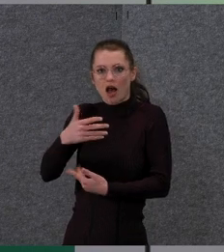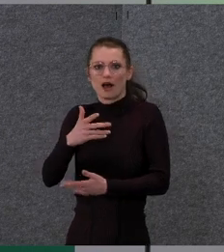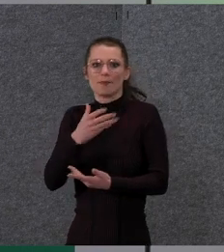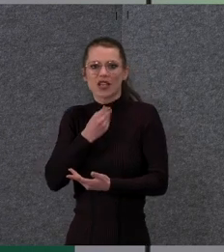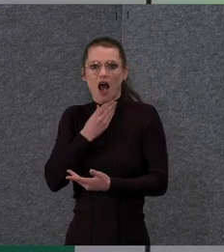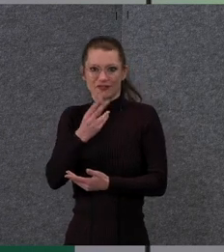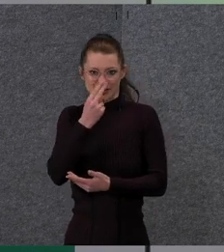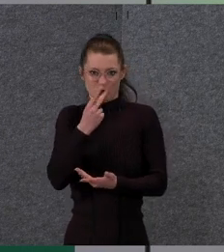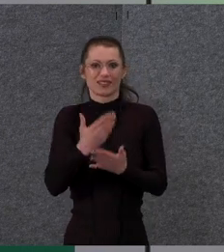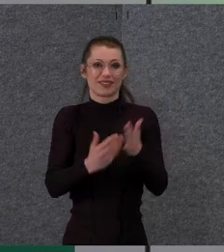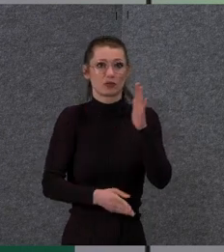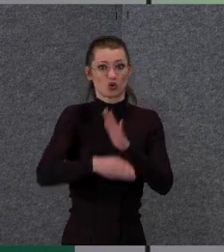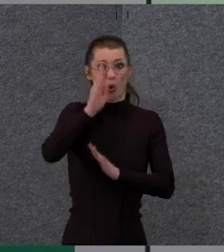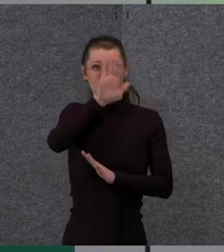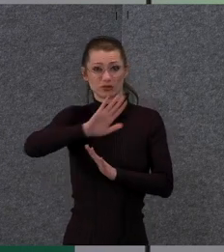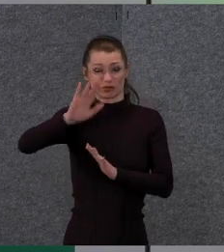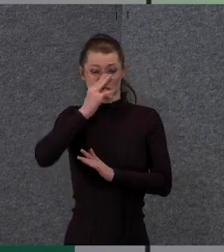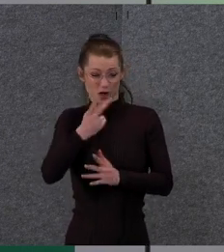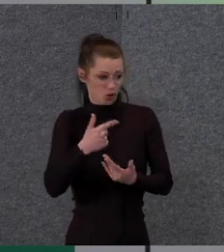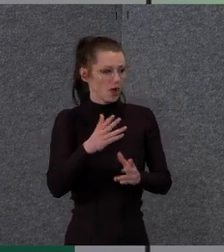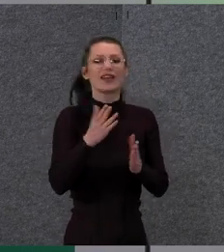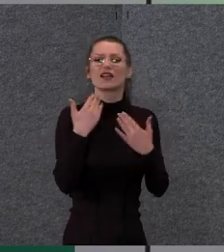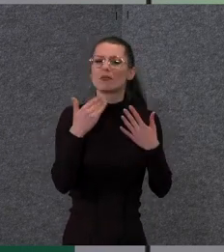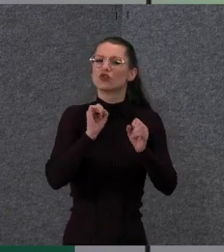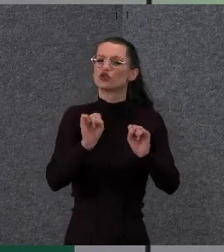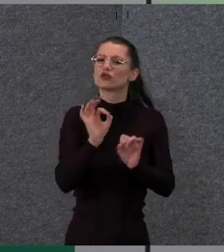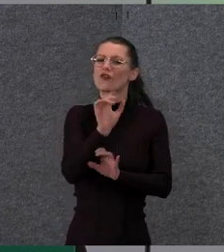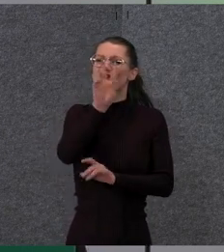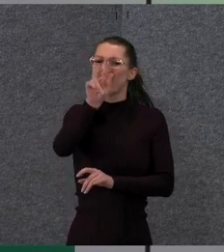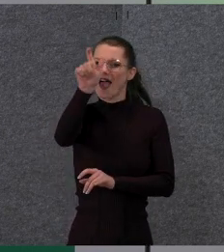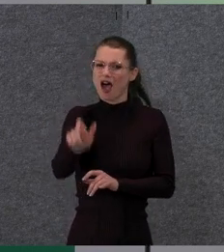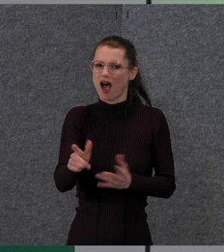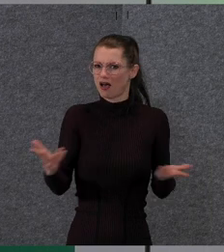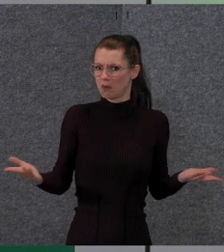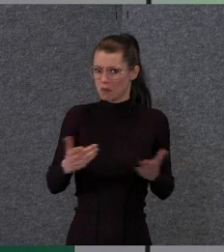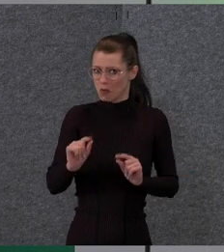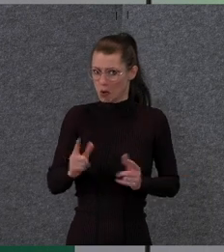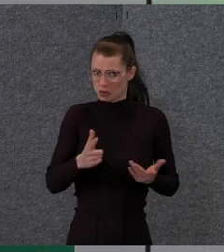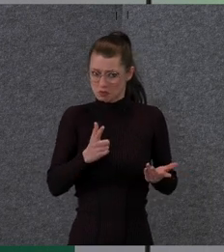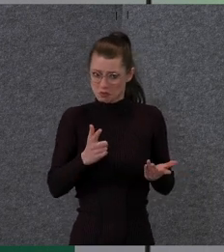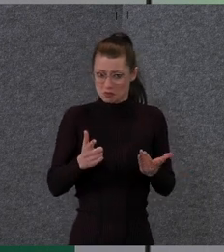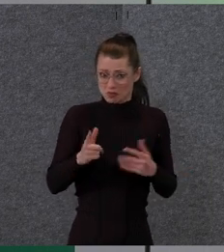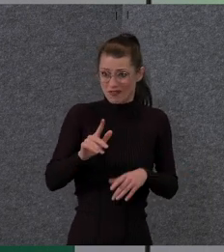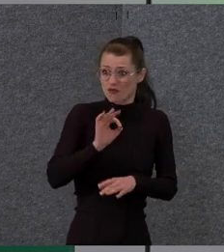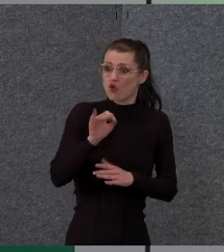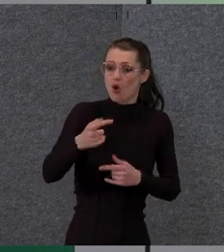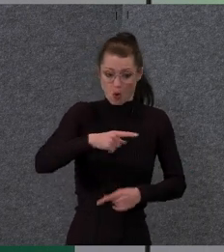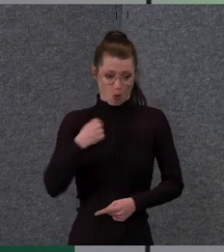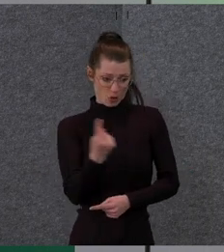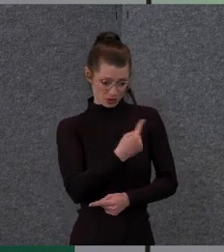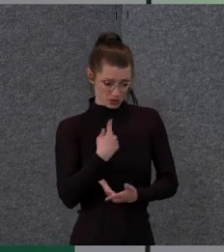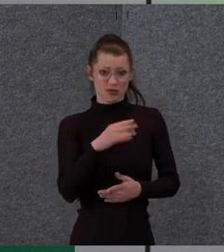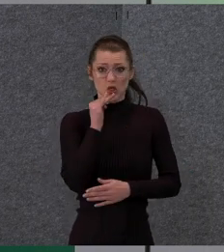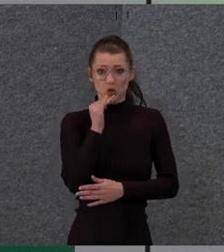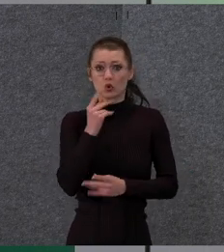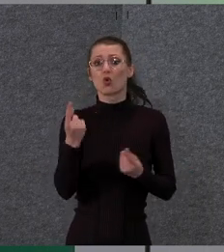im Norden halt auch sehr klar die Frage stellen, für wen machen wir eigentlich Klimaschutz? So, dass es für uns vielleicht in den nächsten Jahrzehnten noch ein bisschen ausreicht, oder machen wir sie wirklich